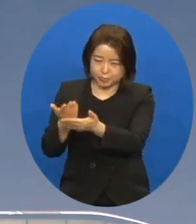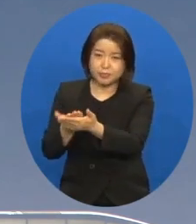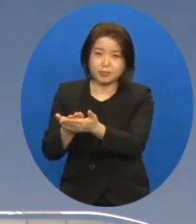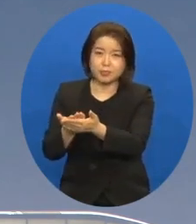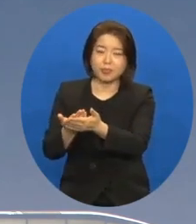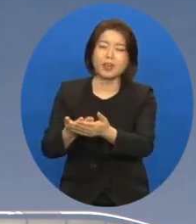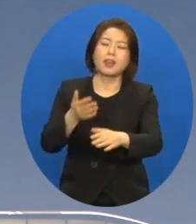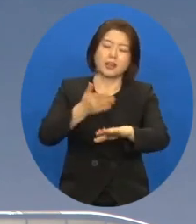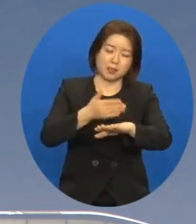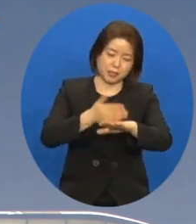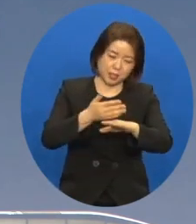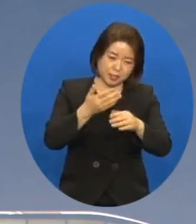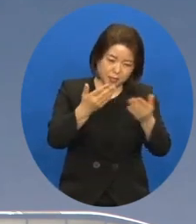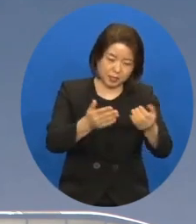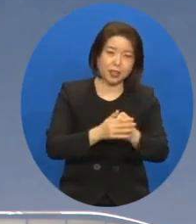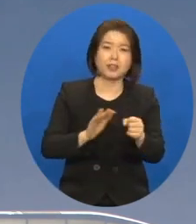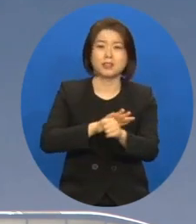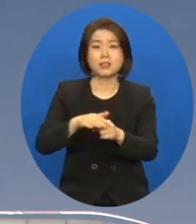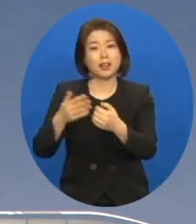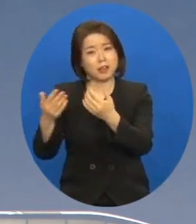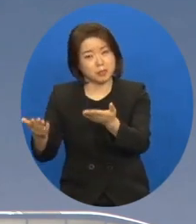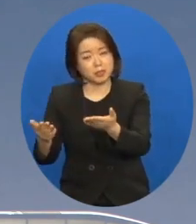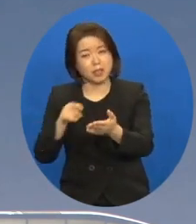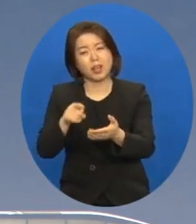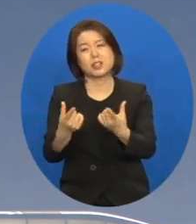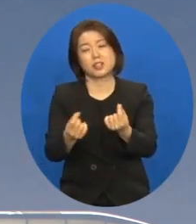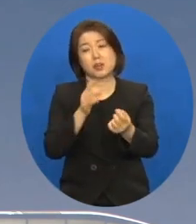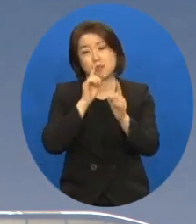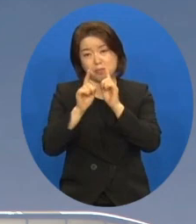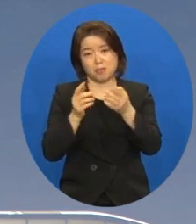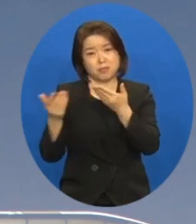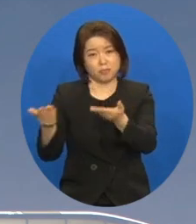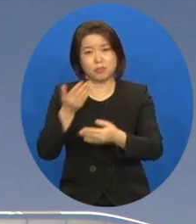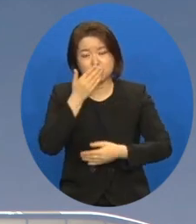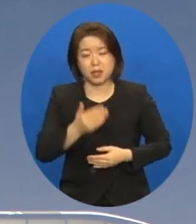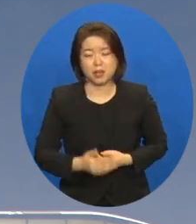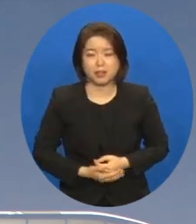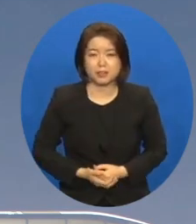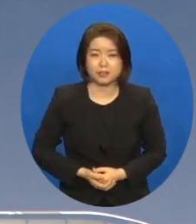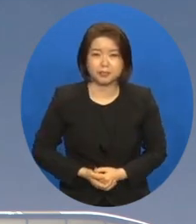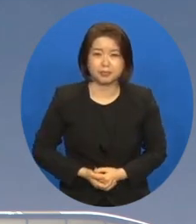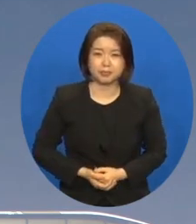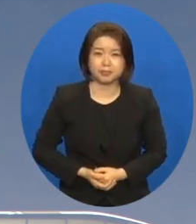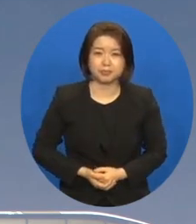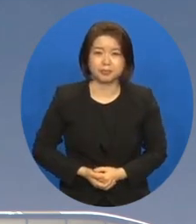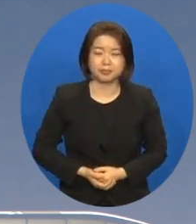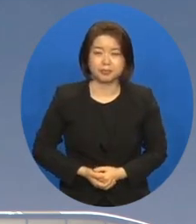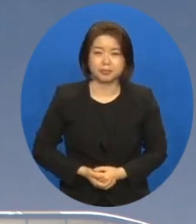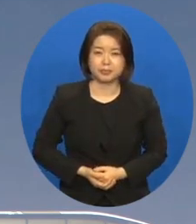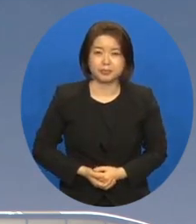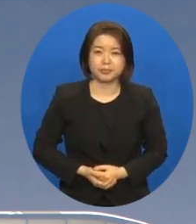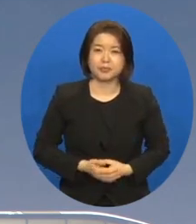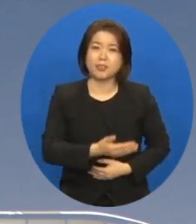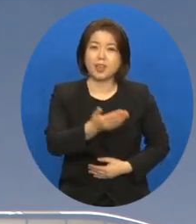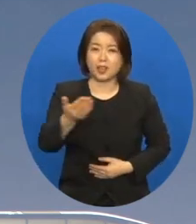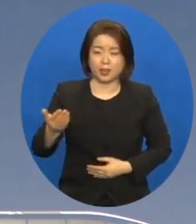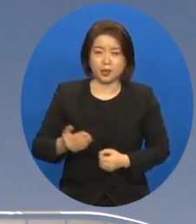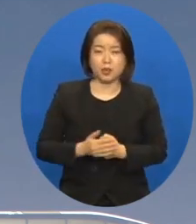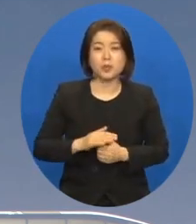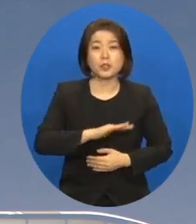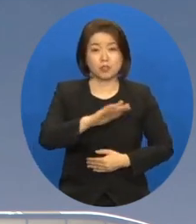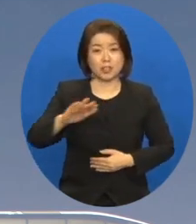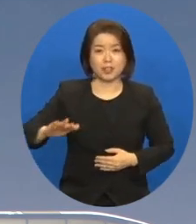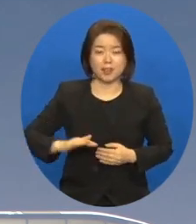감사합니다. 사랑합니다. 말하고 살 수 있는 거예요. 여러분,